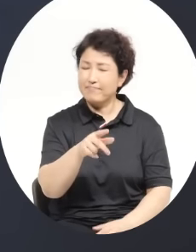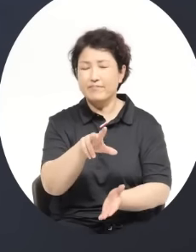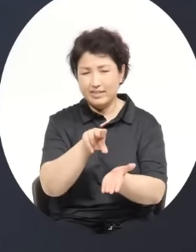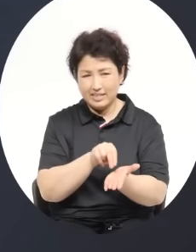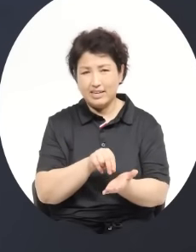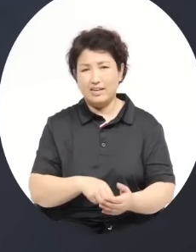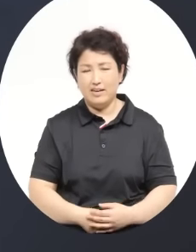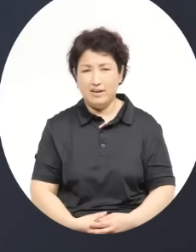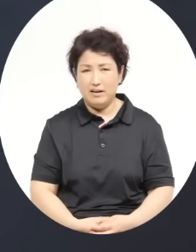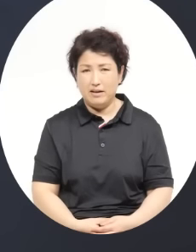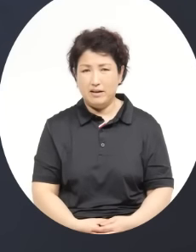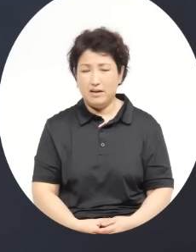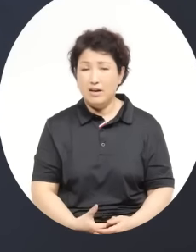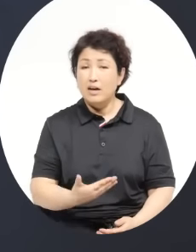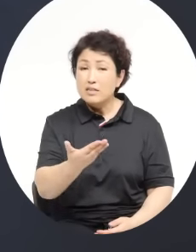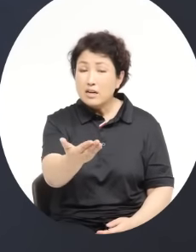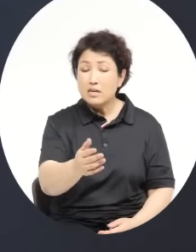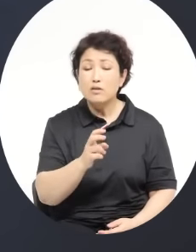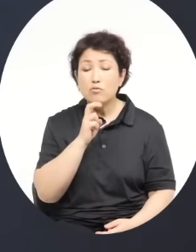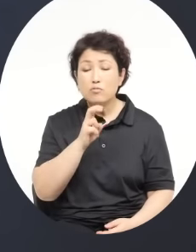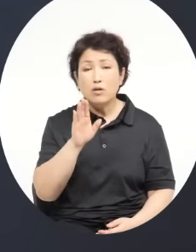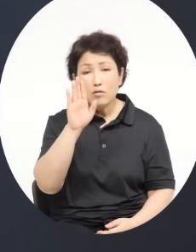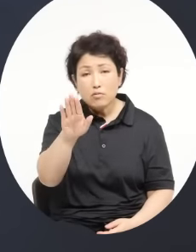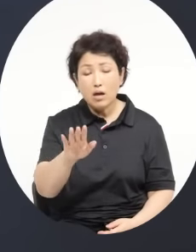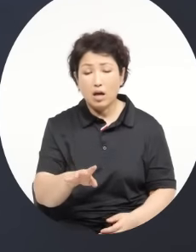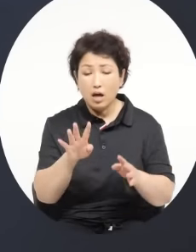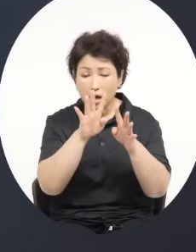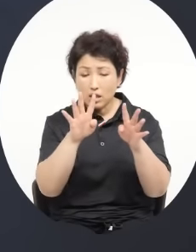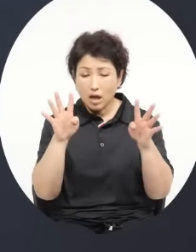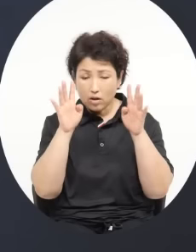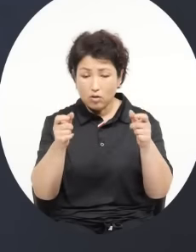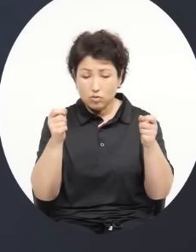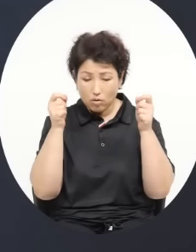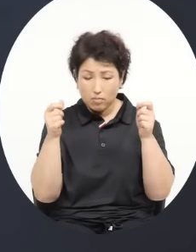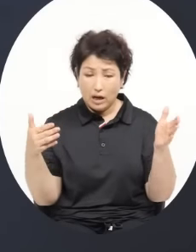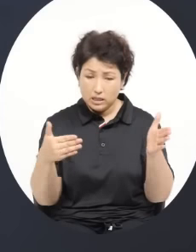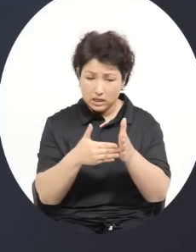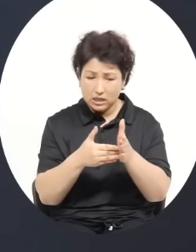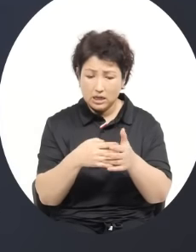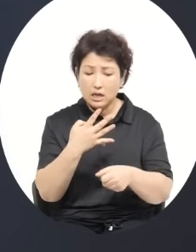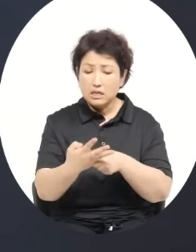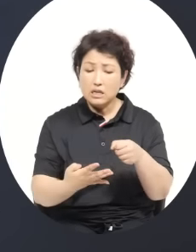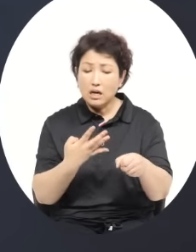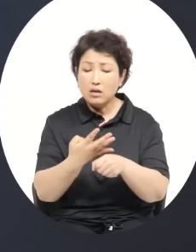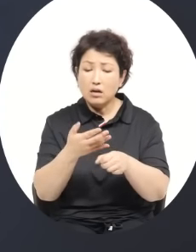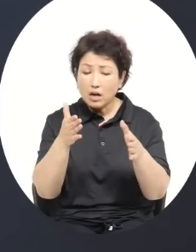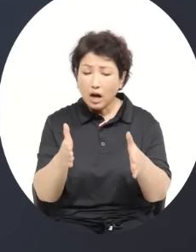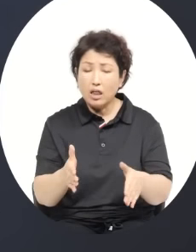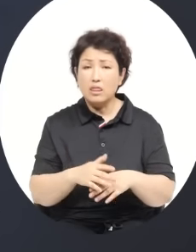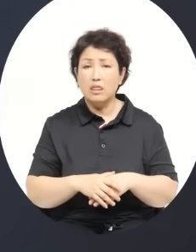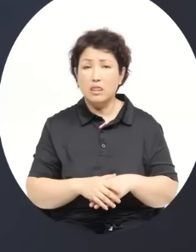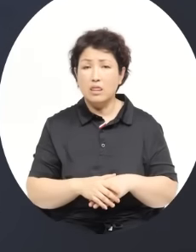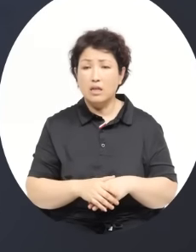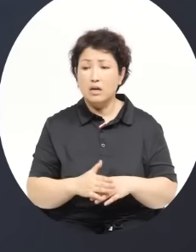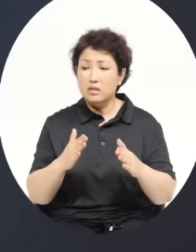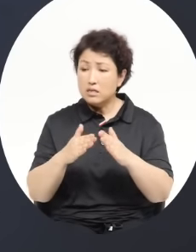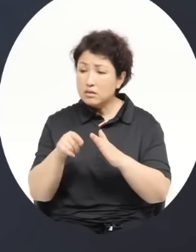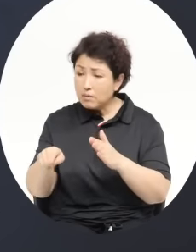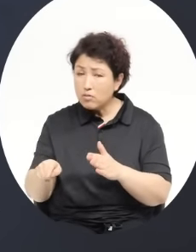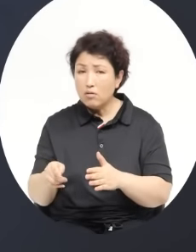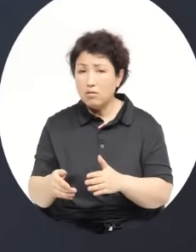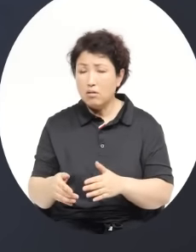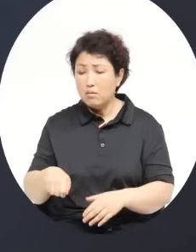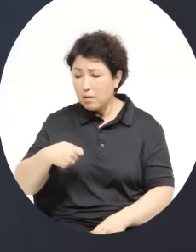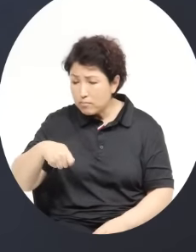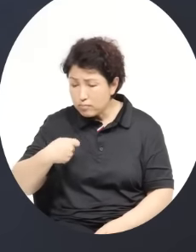저러니까 이제 문제인 거예요. 자기 지금 20살 넘어가 대학 졸업할 때까지 4년 동안에 네. 집에서 먹고, 뭐